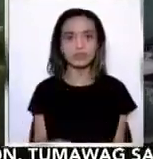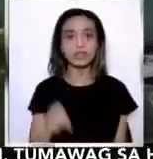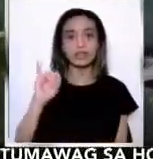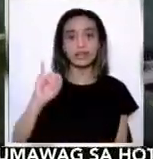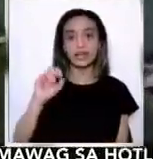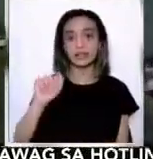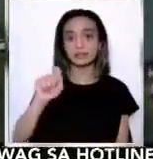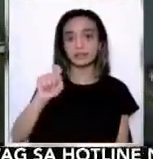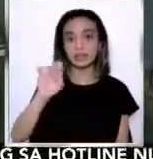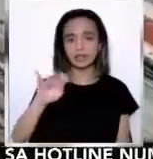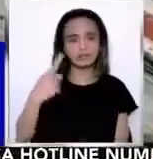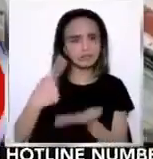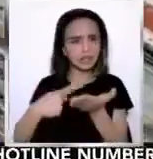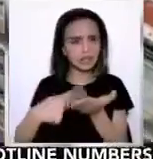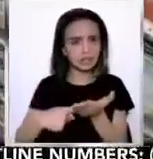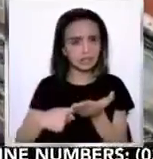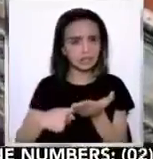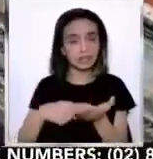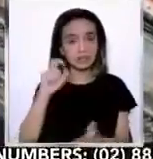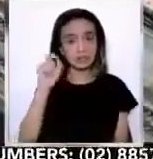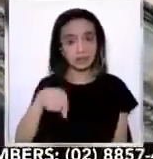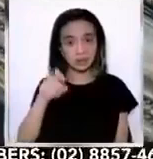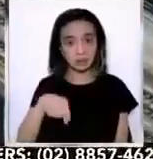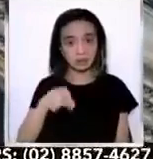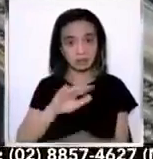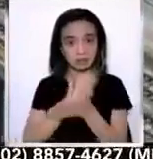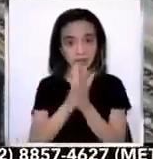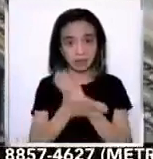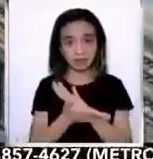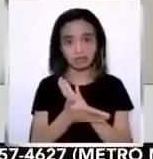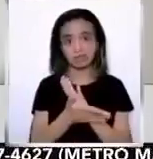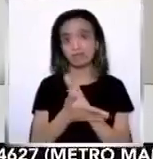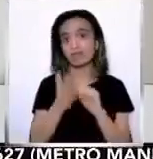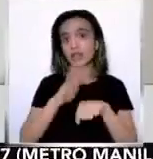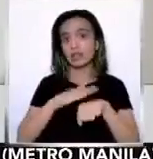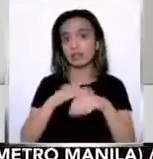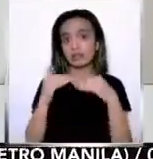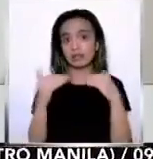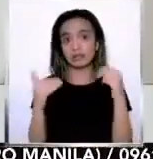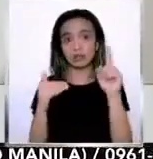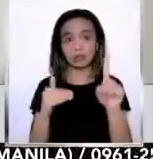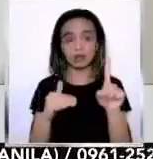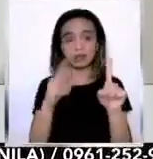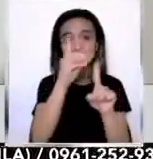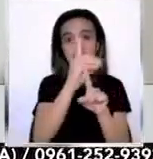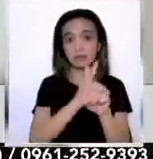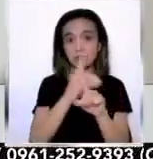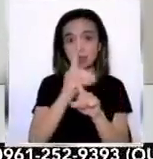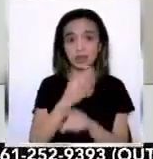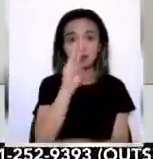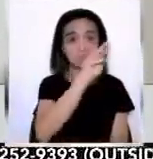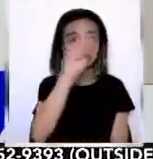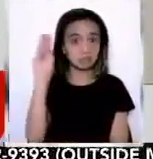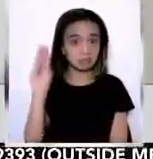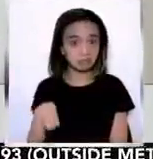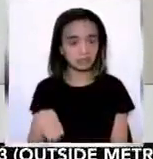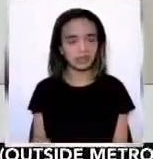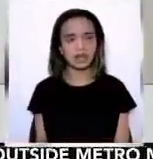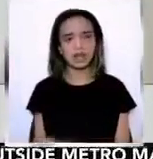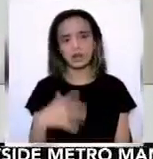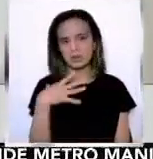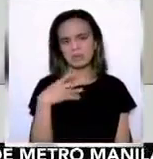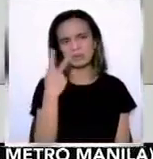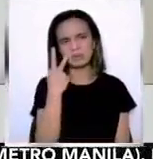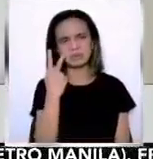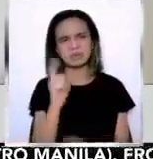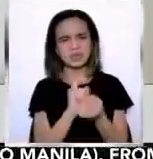kung dapat nga bang ibaba sa alert level 1 ang Metro Manila sa Disyembre. Considering that we have the variant, it will change everything. Most likely,